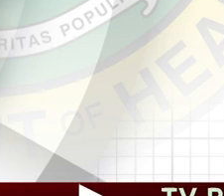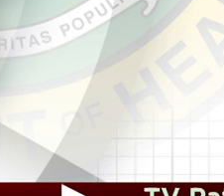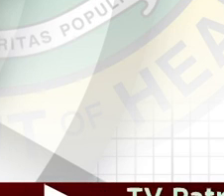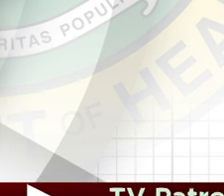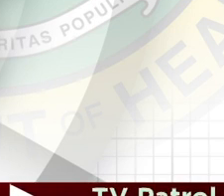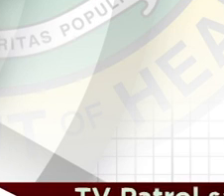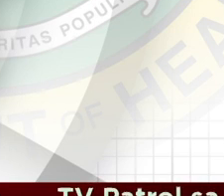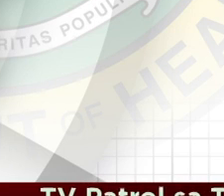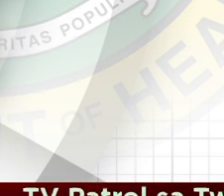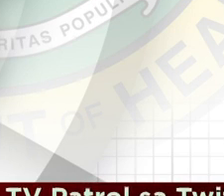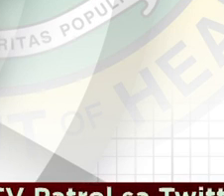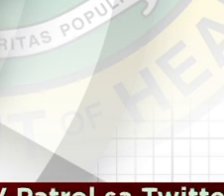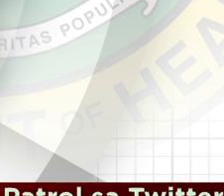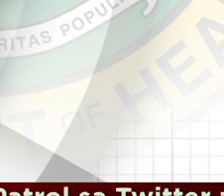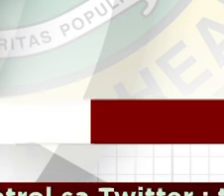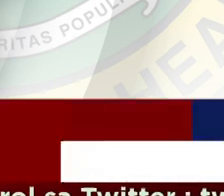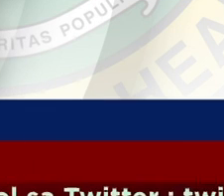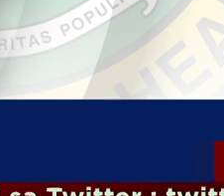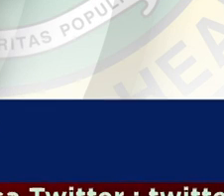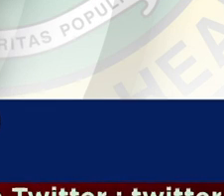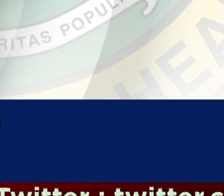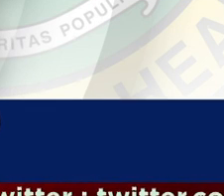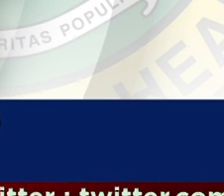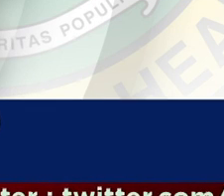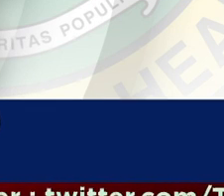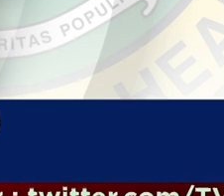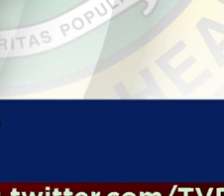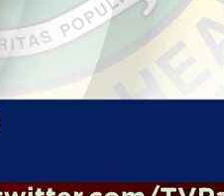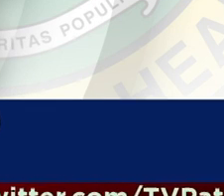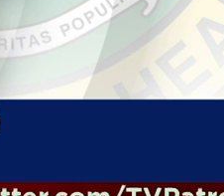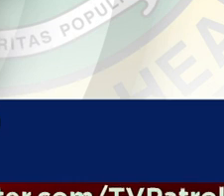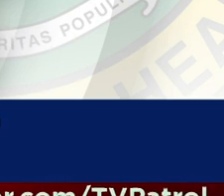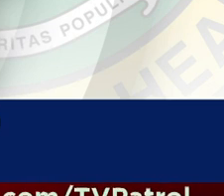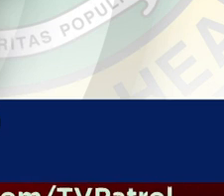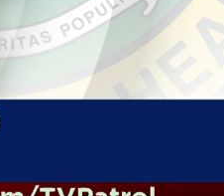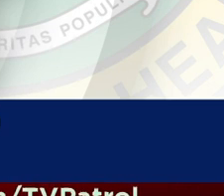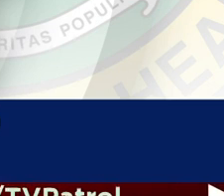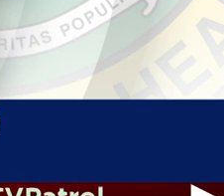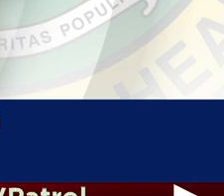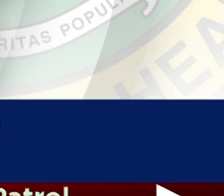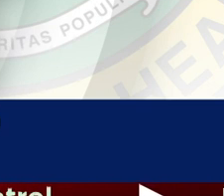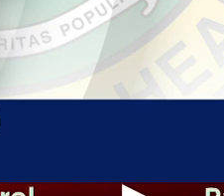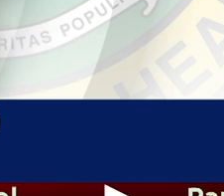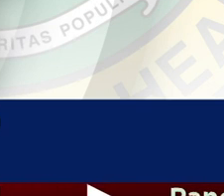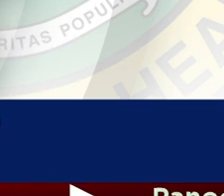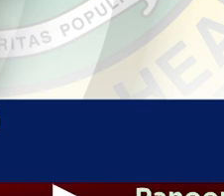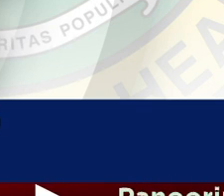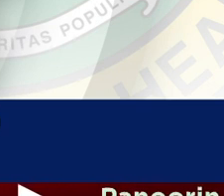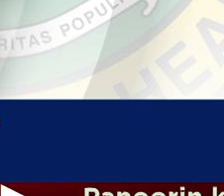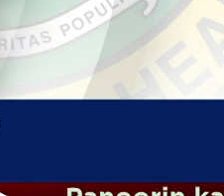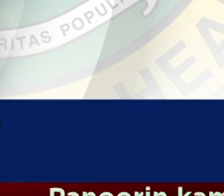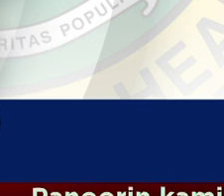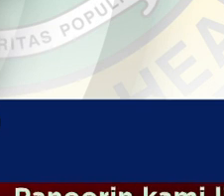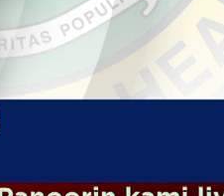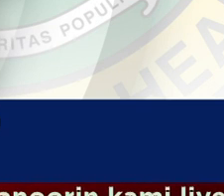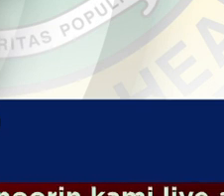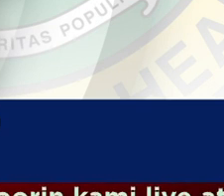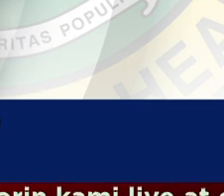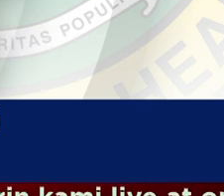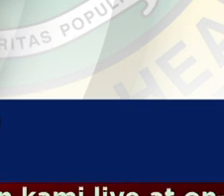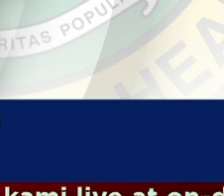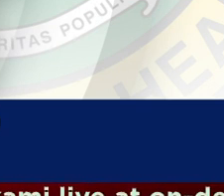NCR. May 53 ring na italang namatay habang ang positivity rate ay nasa